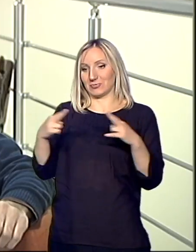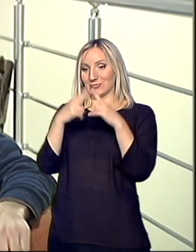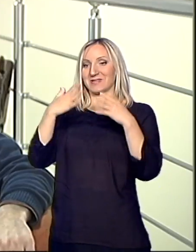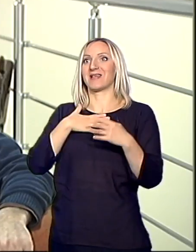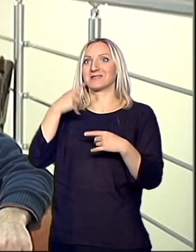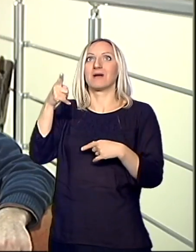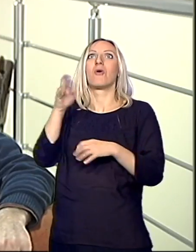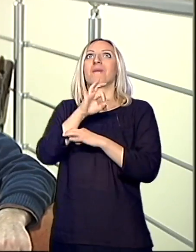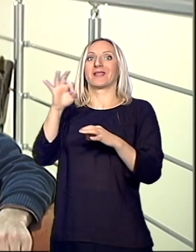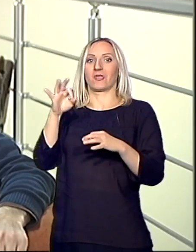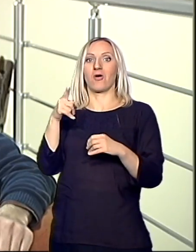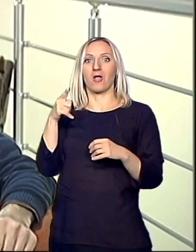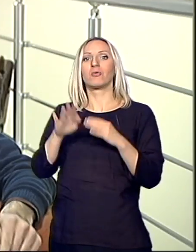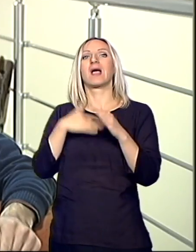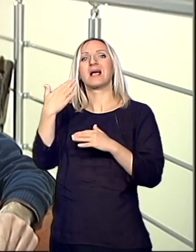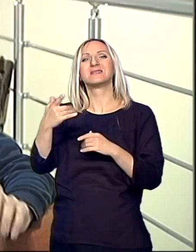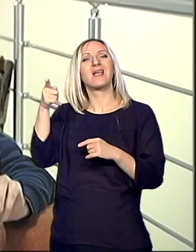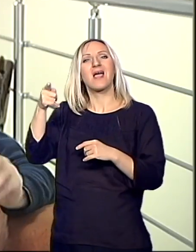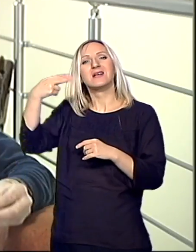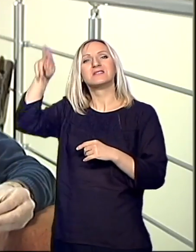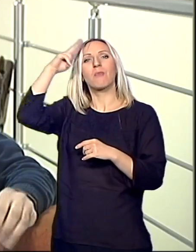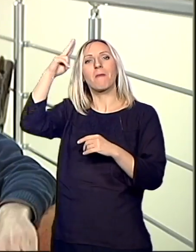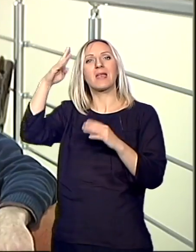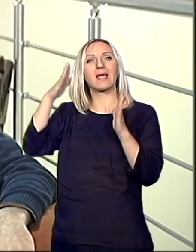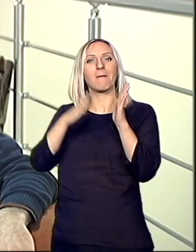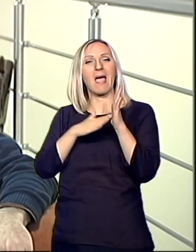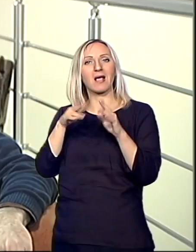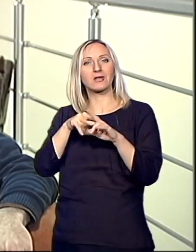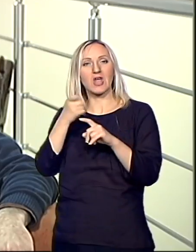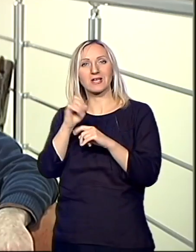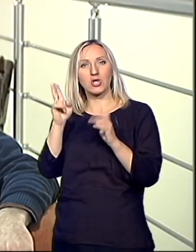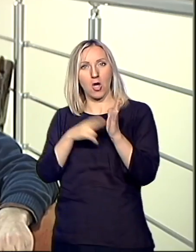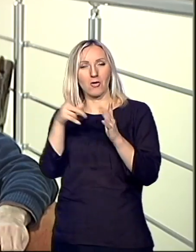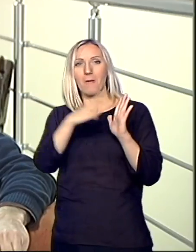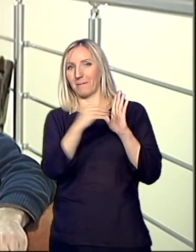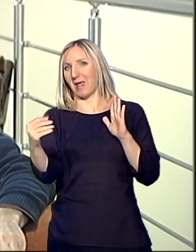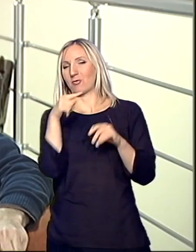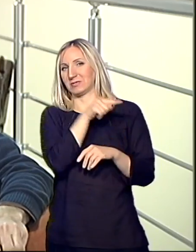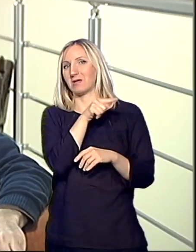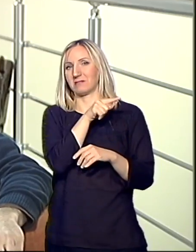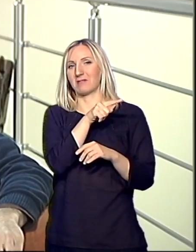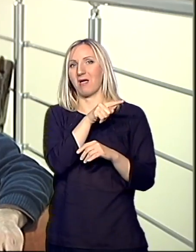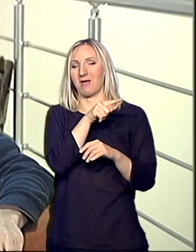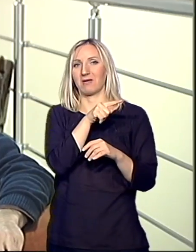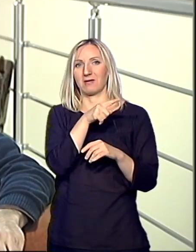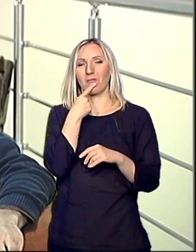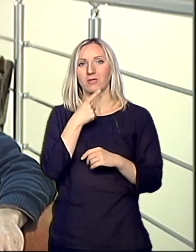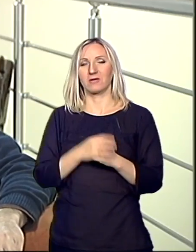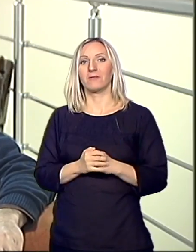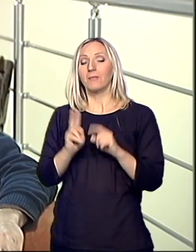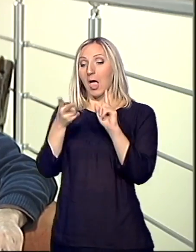kasnije prepoznajemo, recimo, u jednom našem filmu Spomenik Michaelu Jacksonu, gde je zapravo preuzet taj motiv. Drugi film se zvao